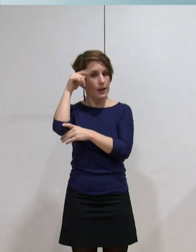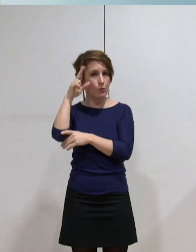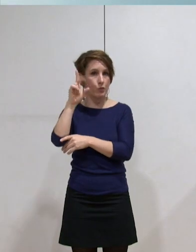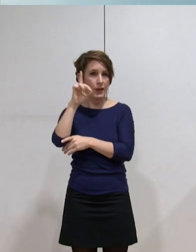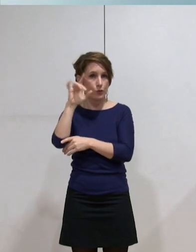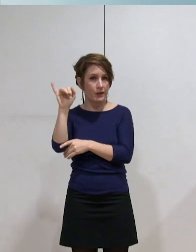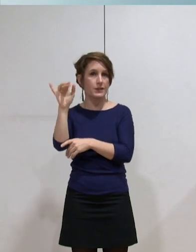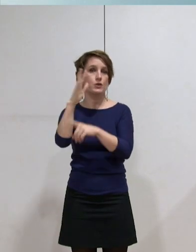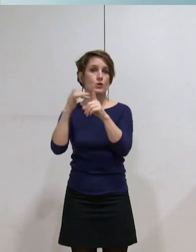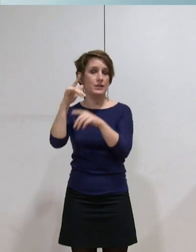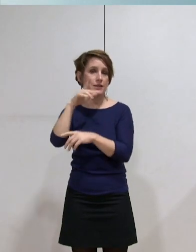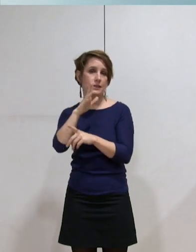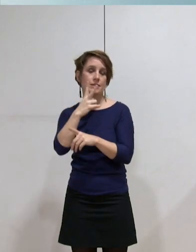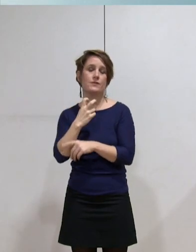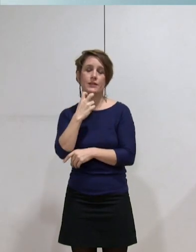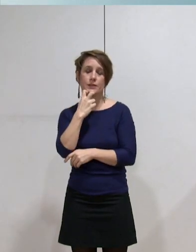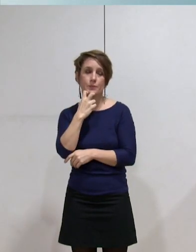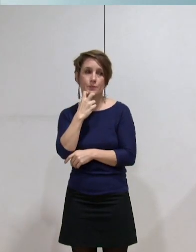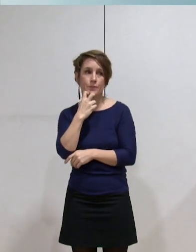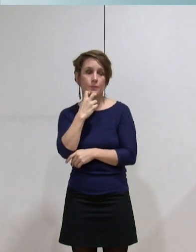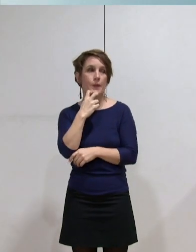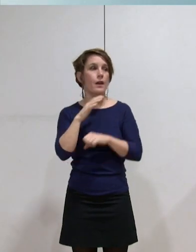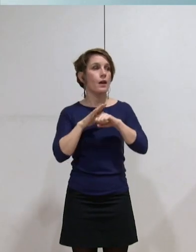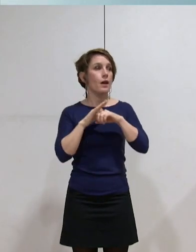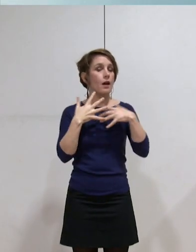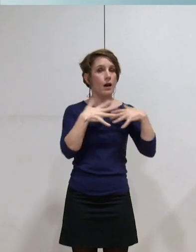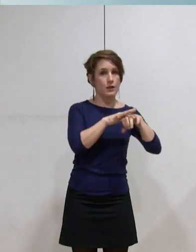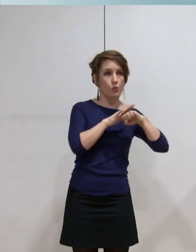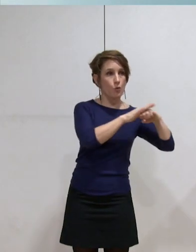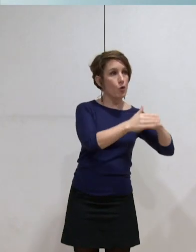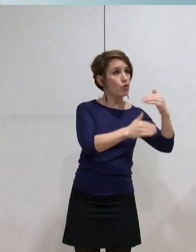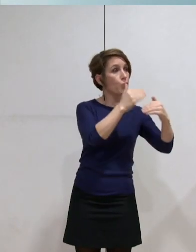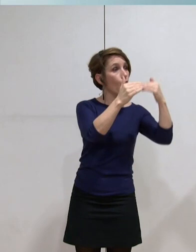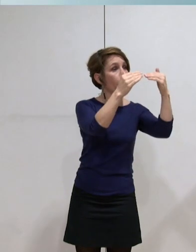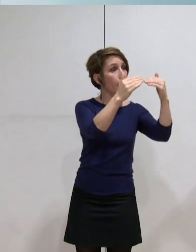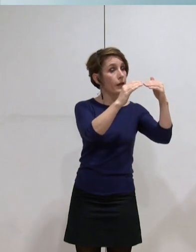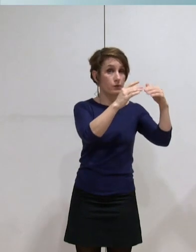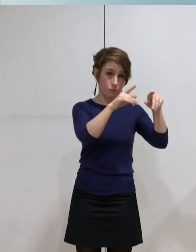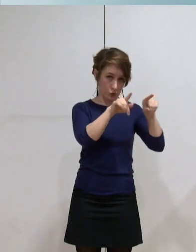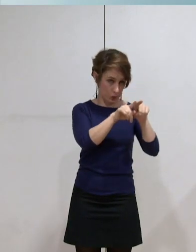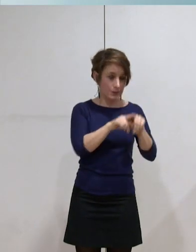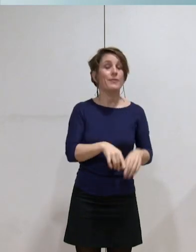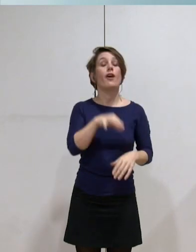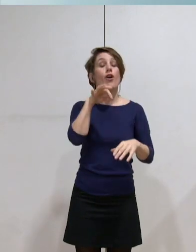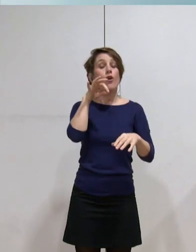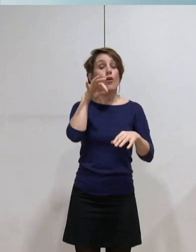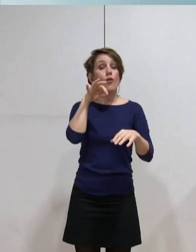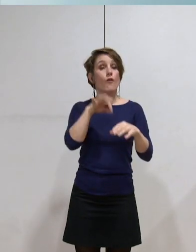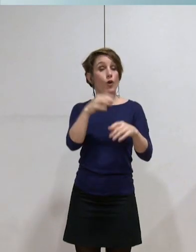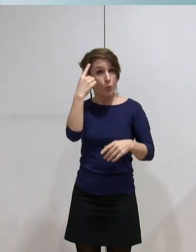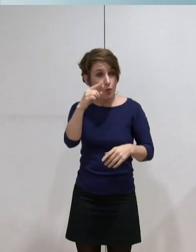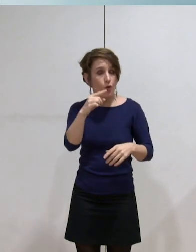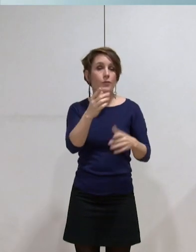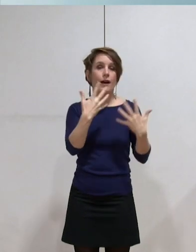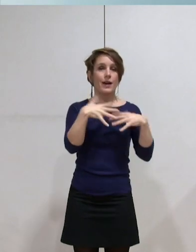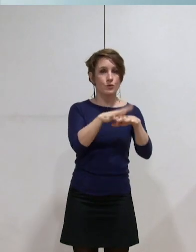udi société civile le rassemblement de gauche et de progrès oui qui vote pour le rassemblement citoyen de